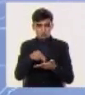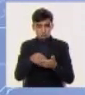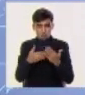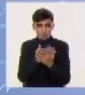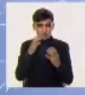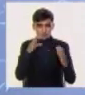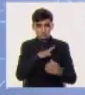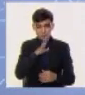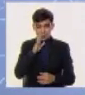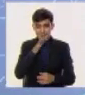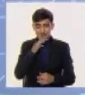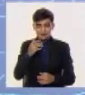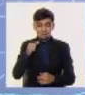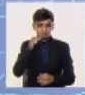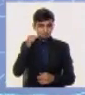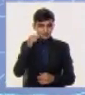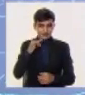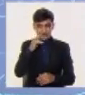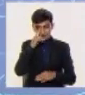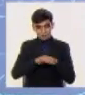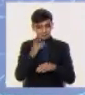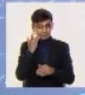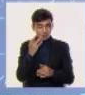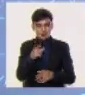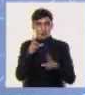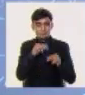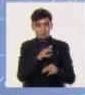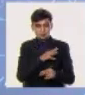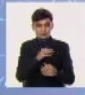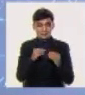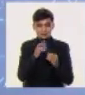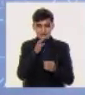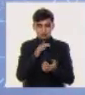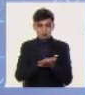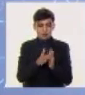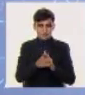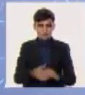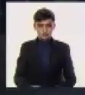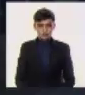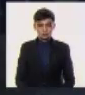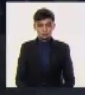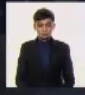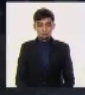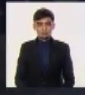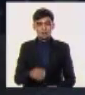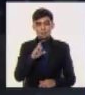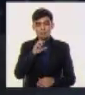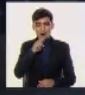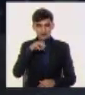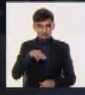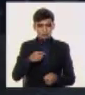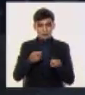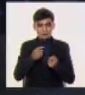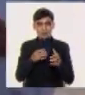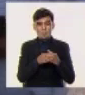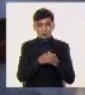новые автобусы 5 лет назад при прежнем Акиме. И он обещал им 10-летние контракты. Бахыт Ермеков руководит компанией,